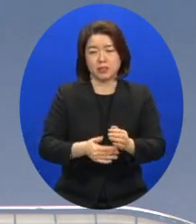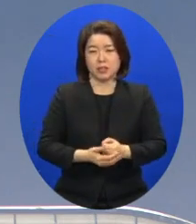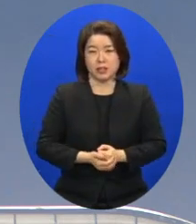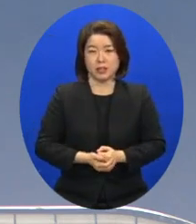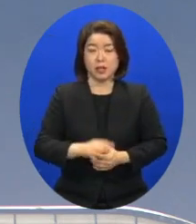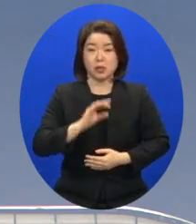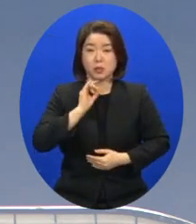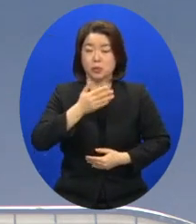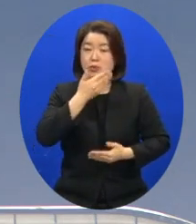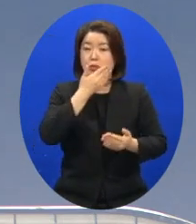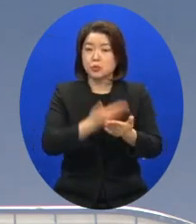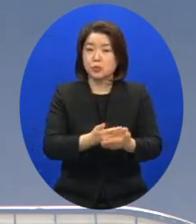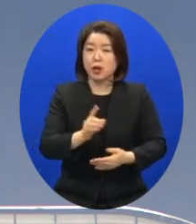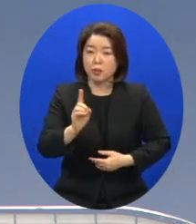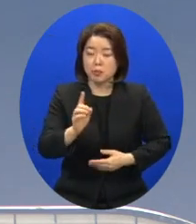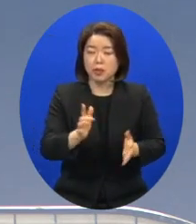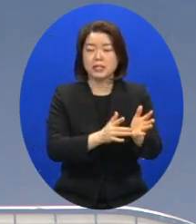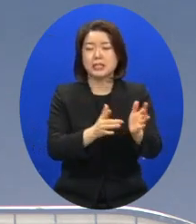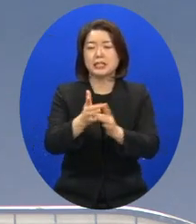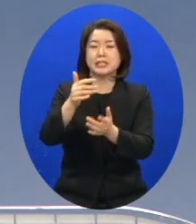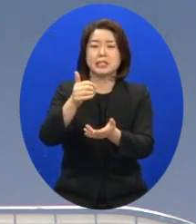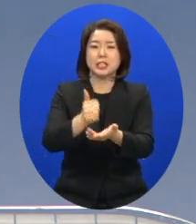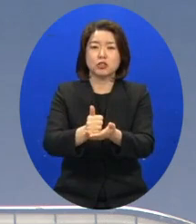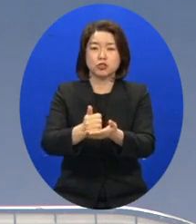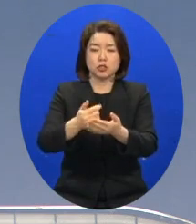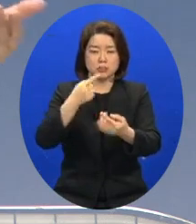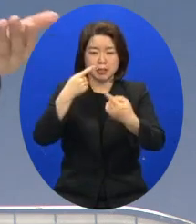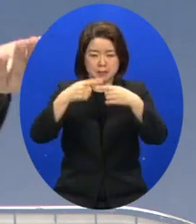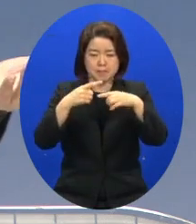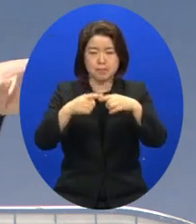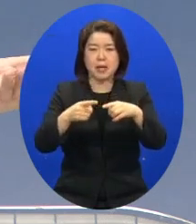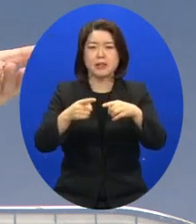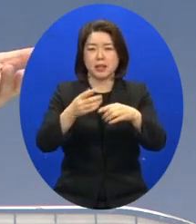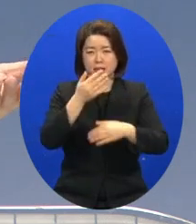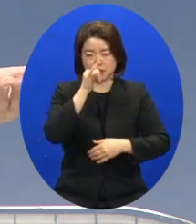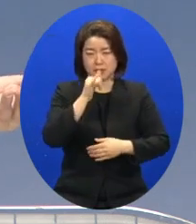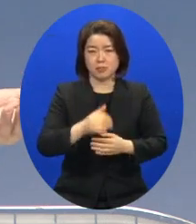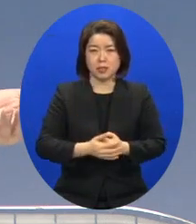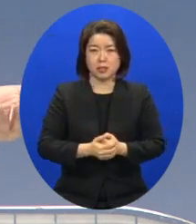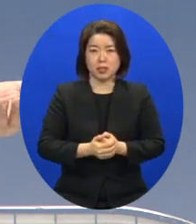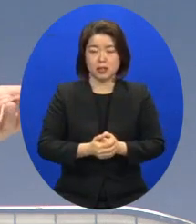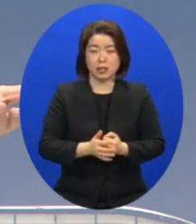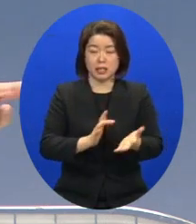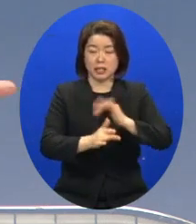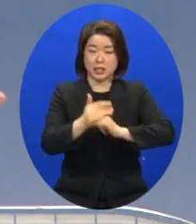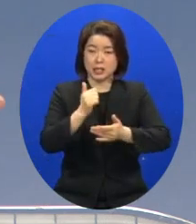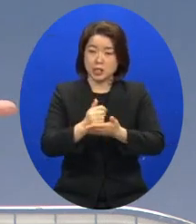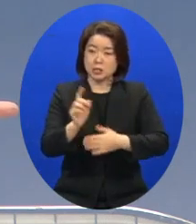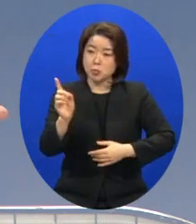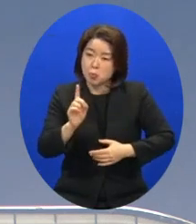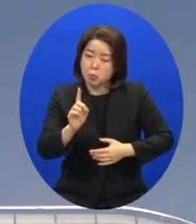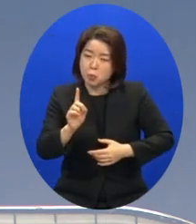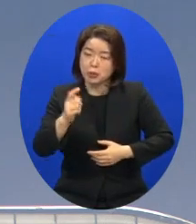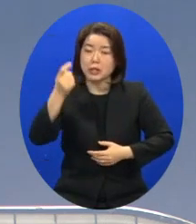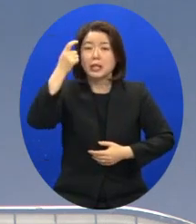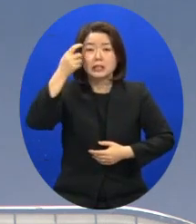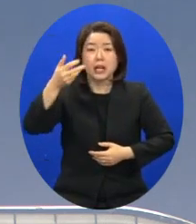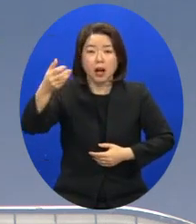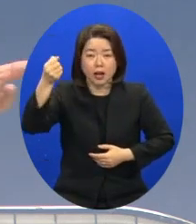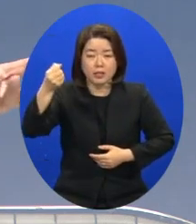오직 중요한 것은 예수님의 판단입니다 예수님이 어떻게 판단할 수 있는지 그걸로